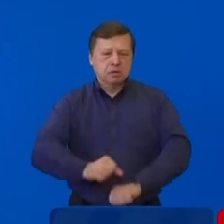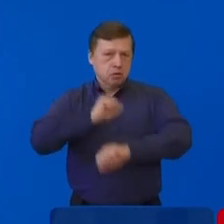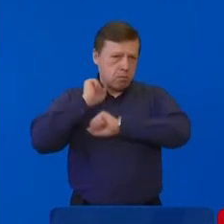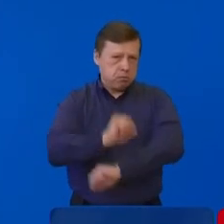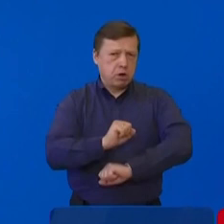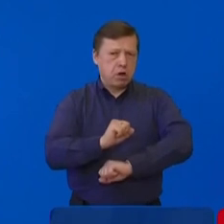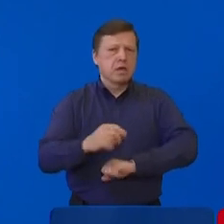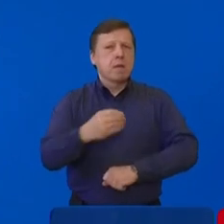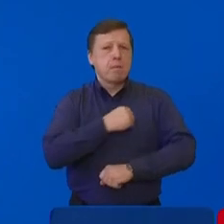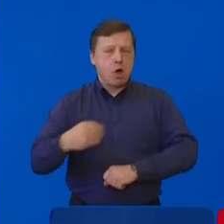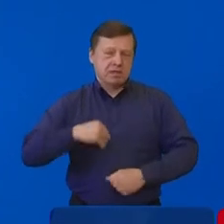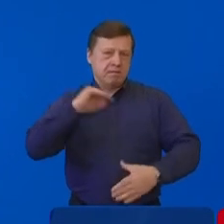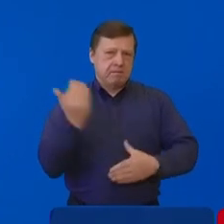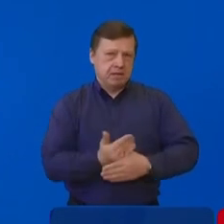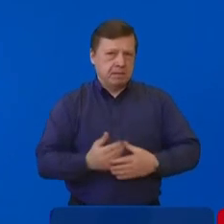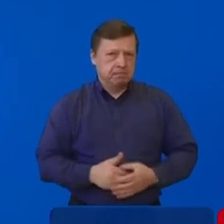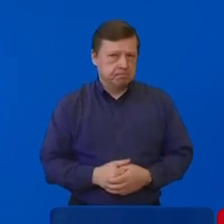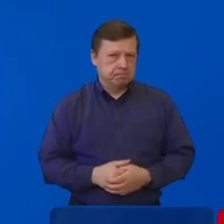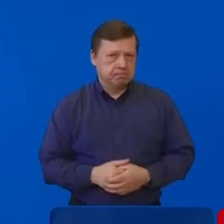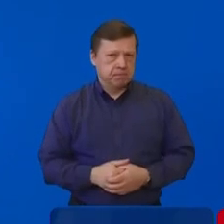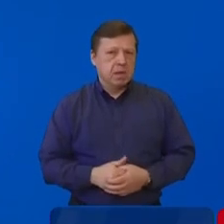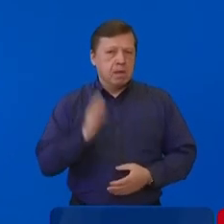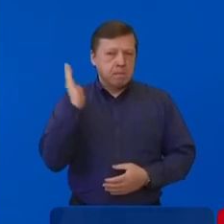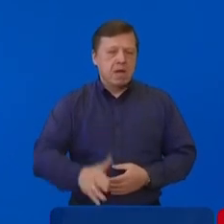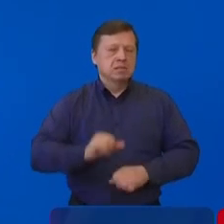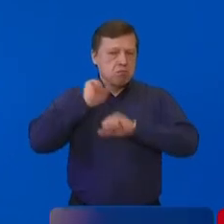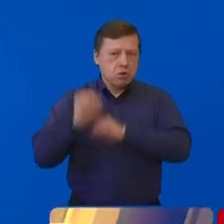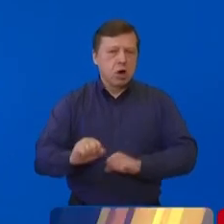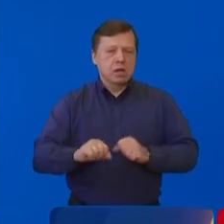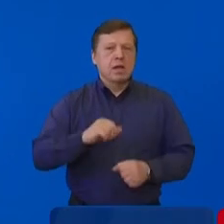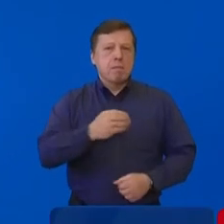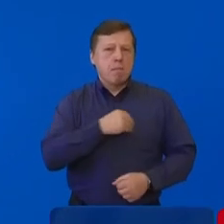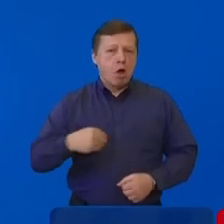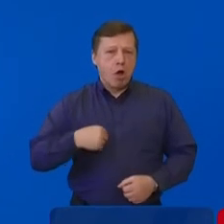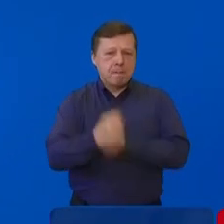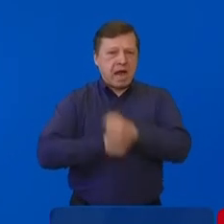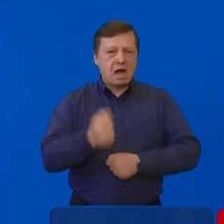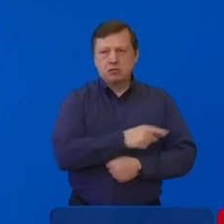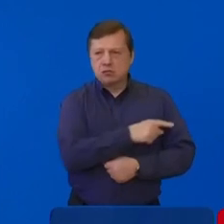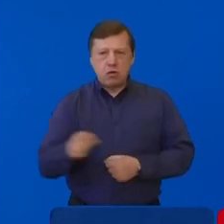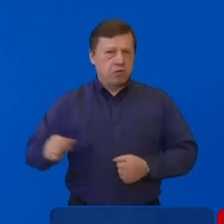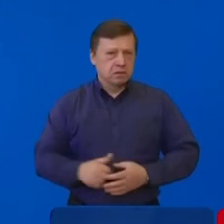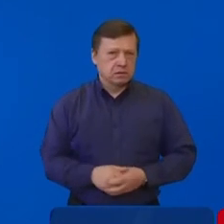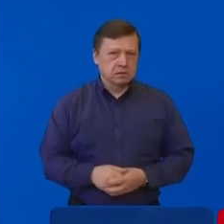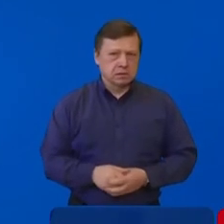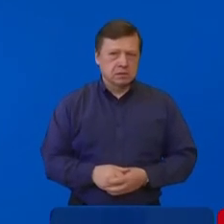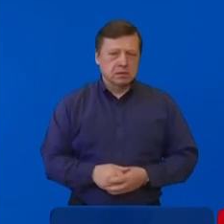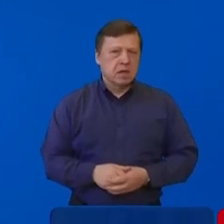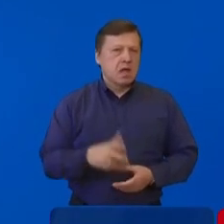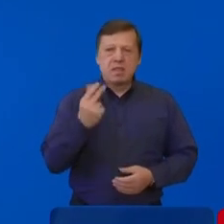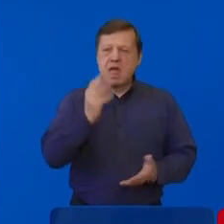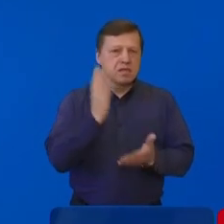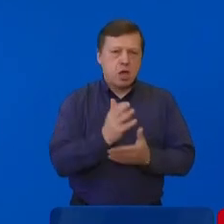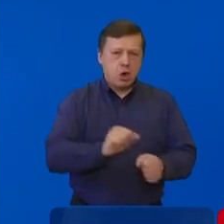bronić polskich przedsiębiorców, będzie bronić polskich pracowników przed nie tylko już teraz